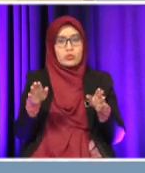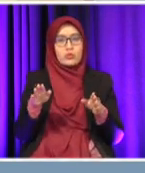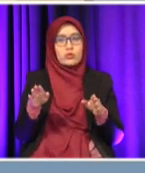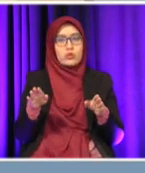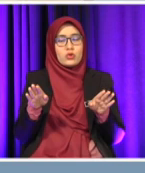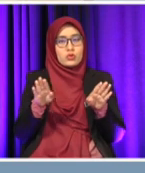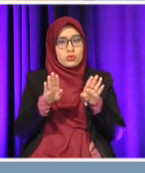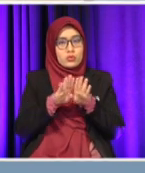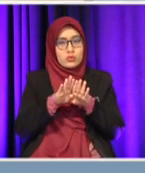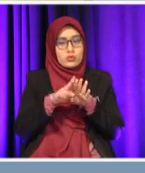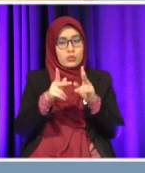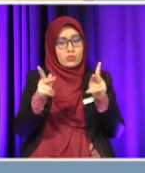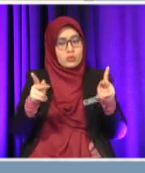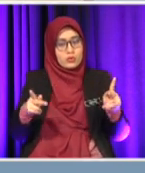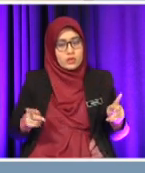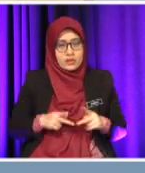jawaban